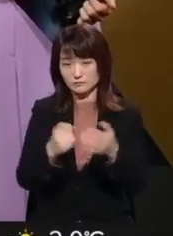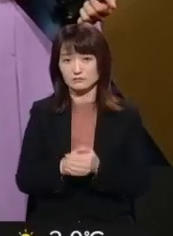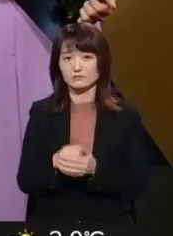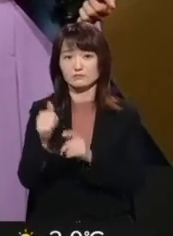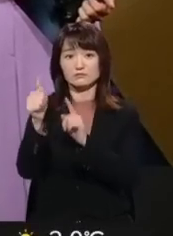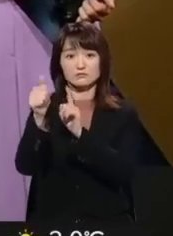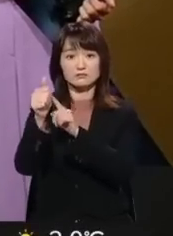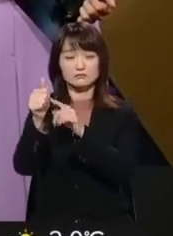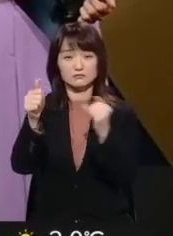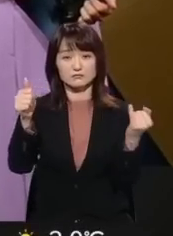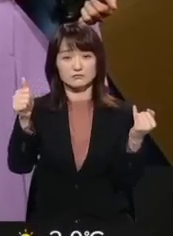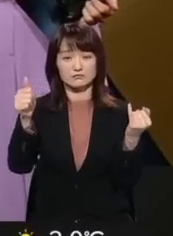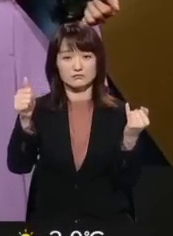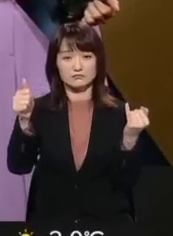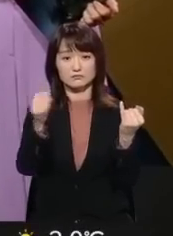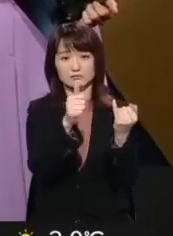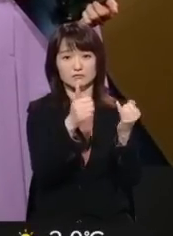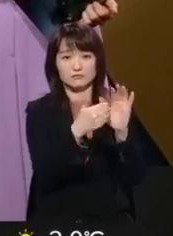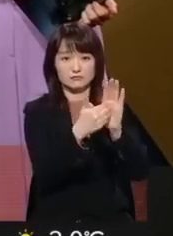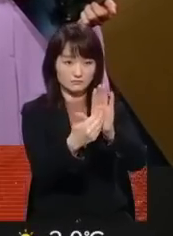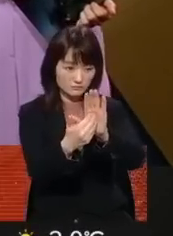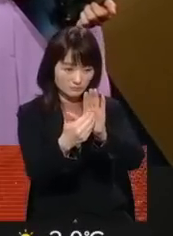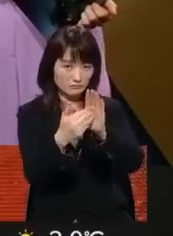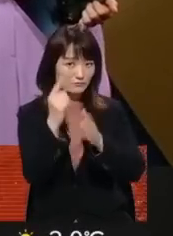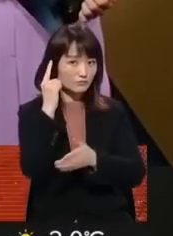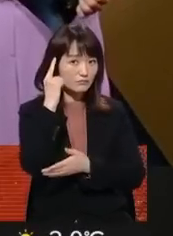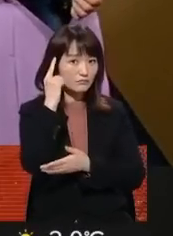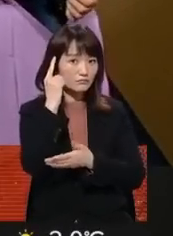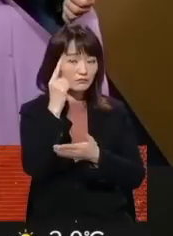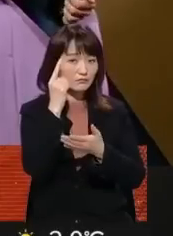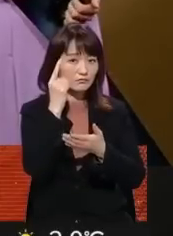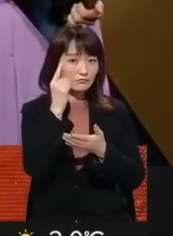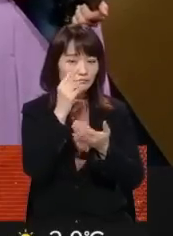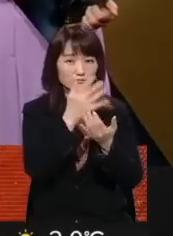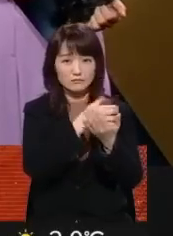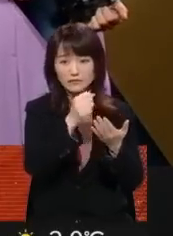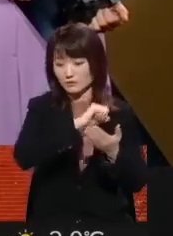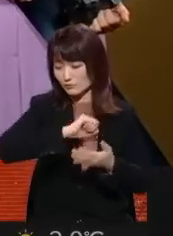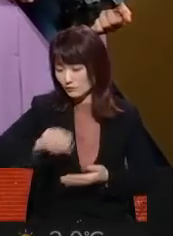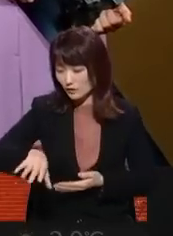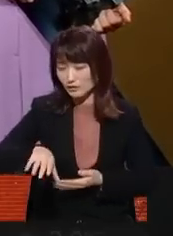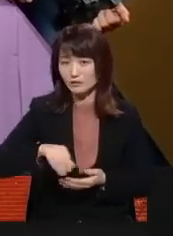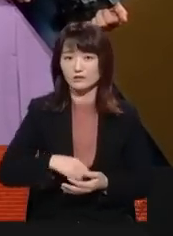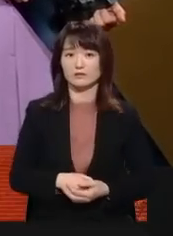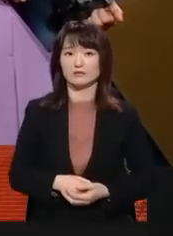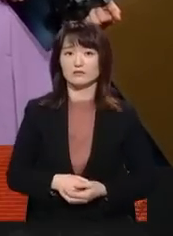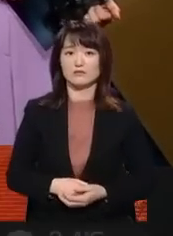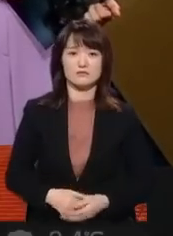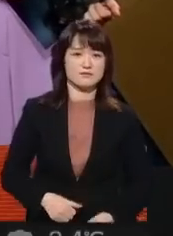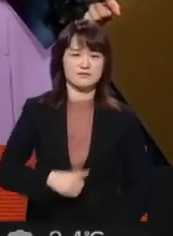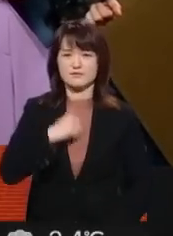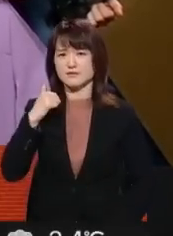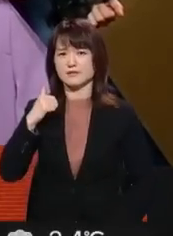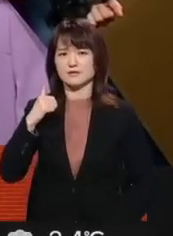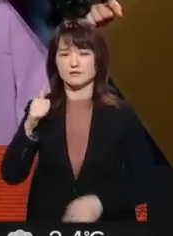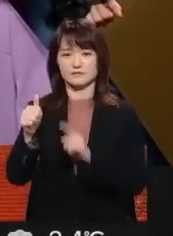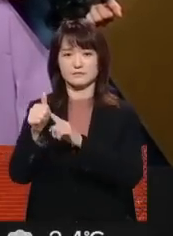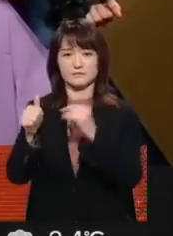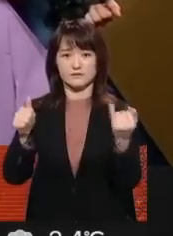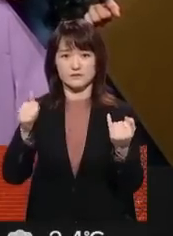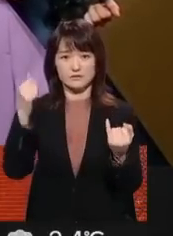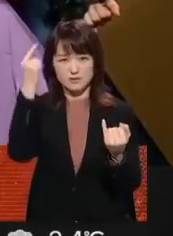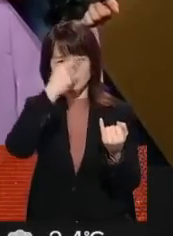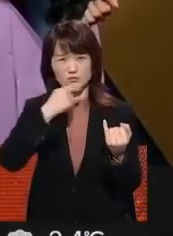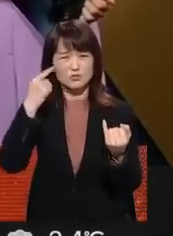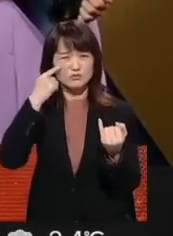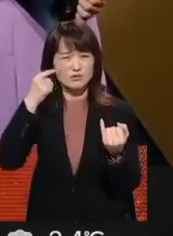남성이 여성이 앞을 가로막고서는 휴대전화까지 바닥에 집어던지는데요 이후 분해 못이긴 남성 여성의